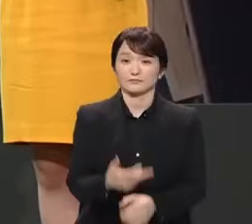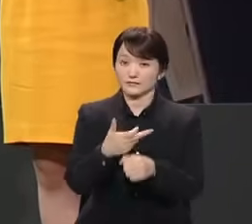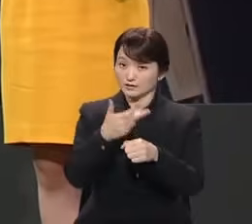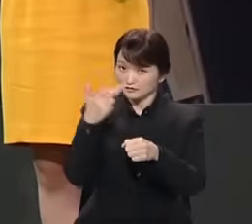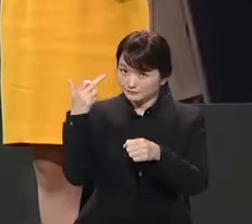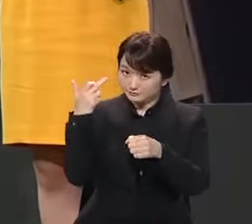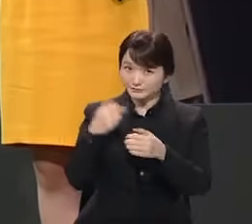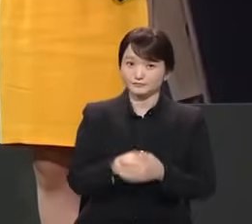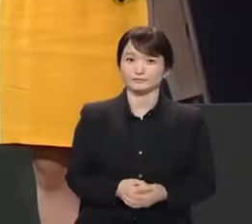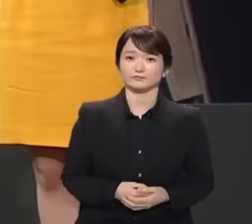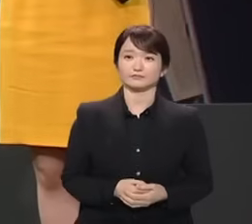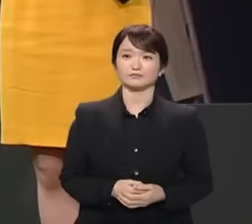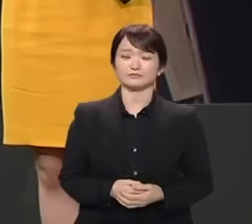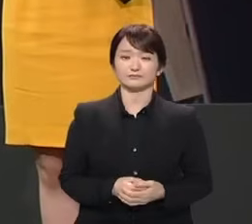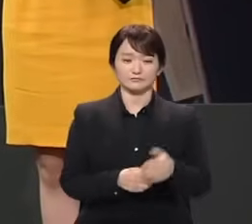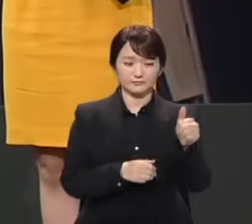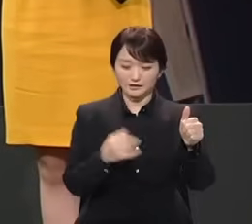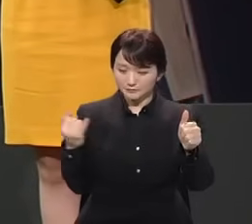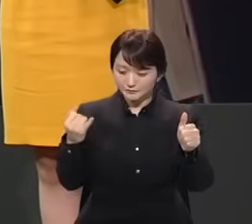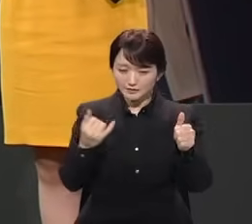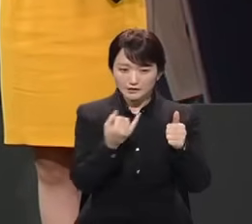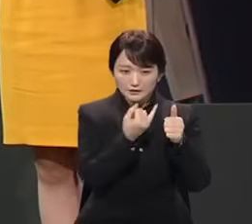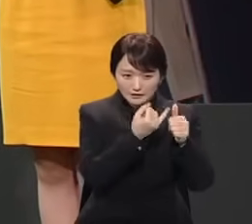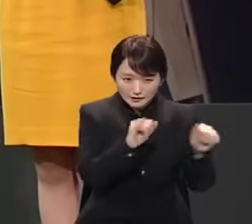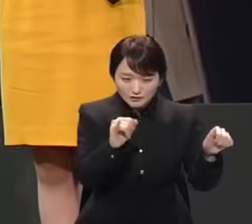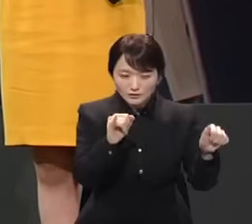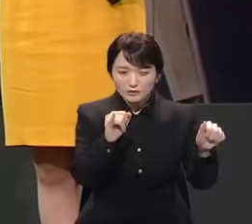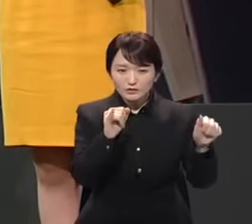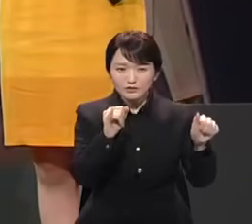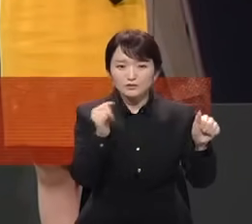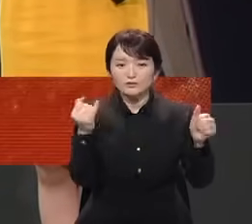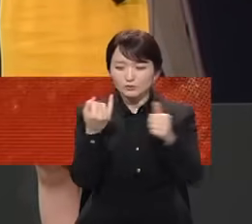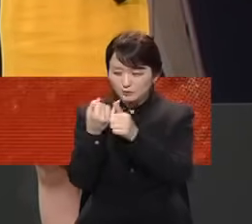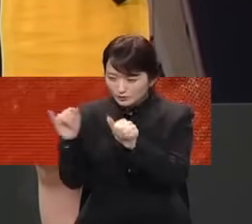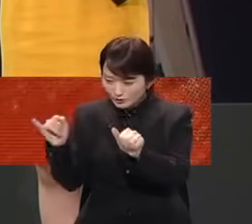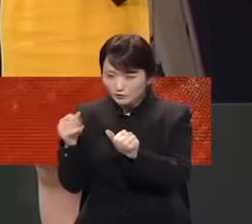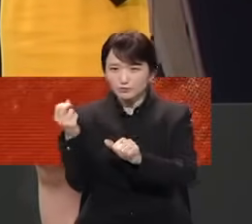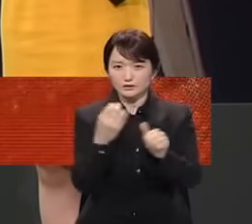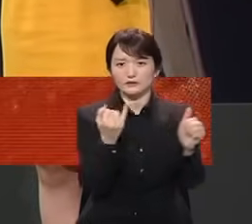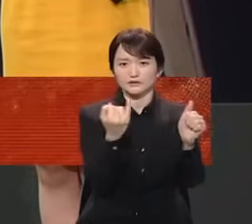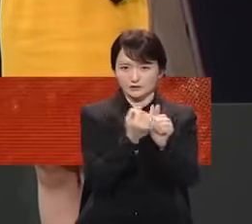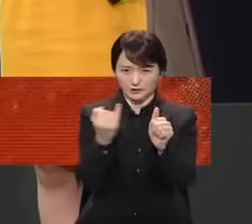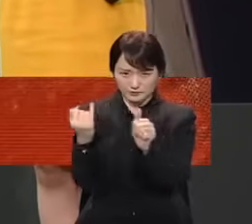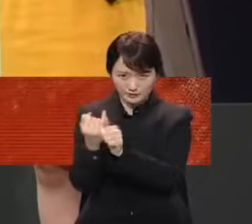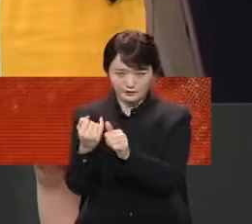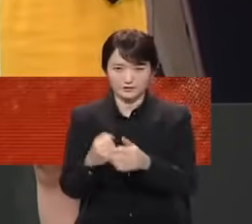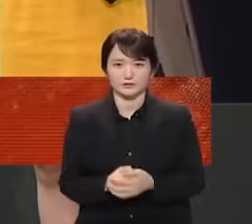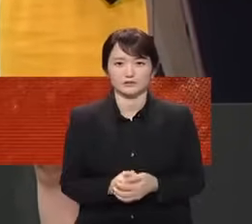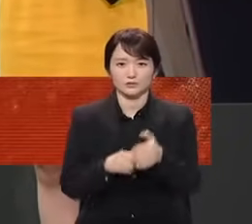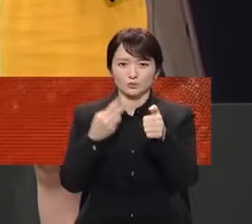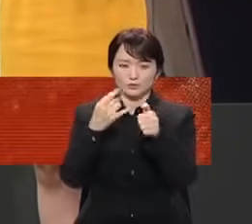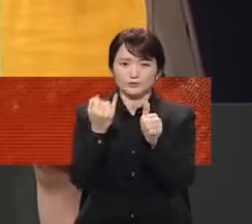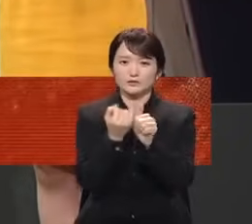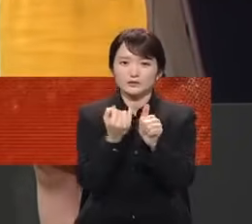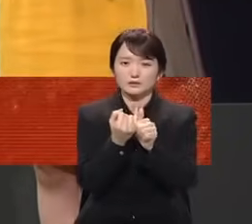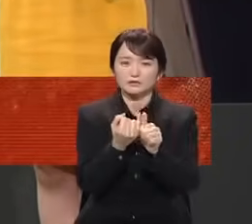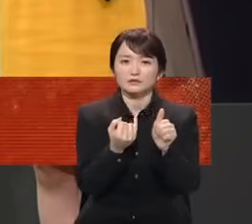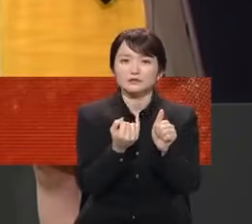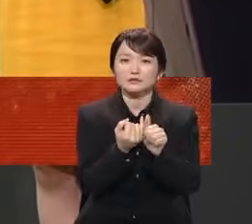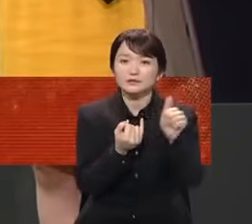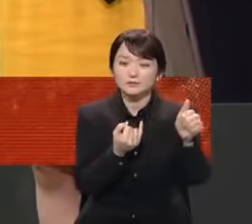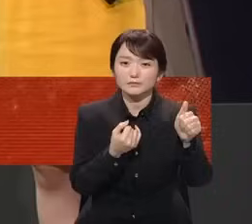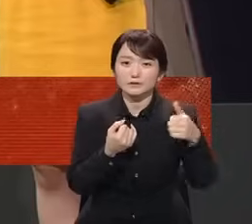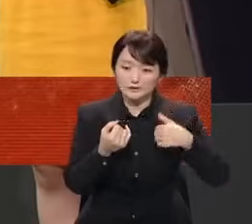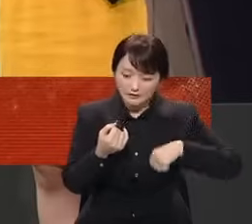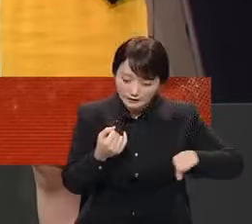17년 전 서로 한 차례 이혼의 아픔을 겪고 재혼한 50대 부부의 이야기입니다. 남편의 아들, 아내의 딸, 그리고 두